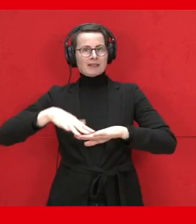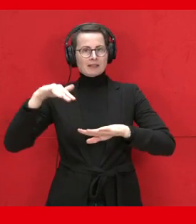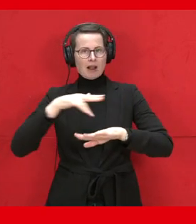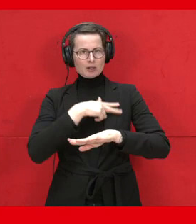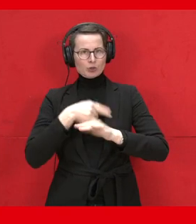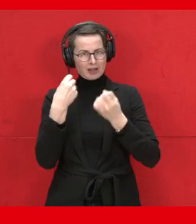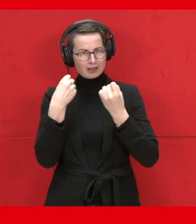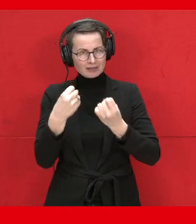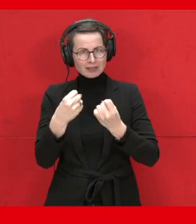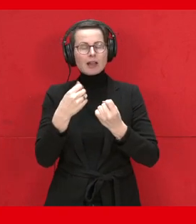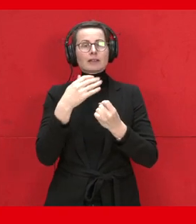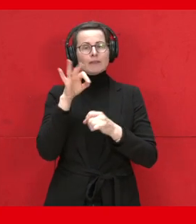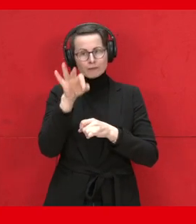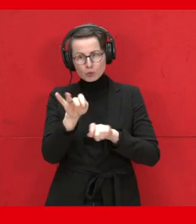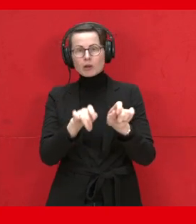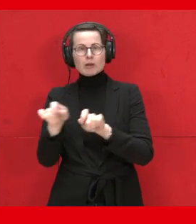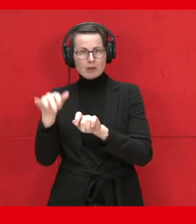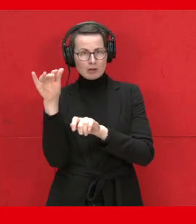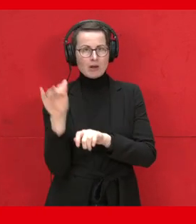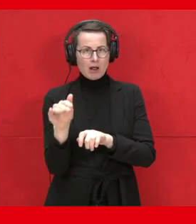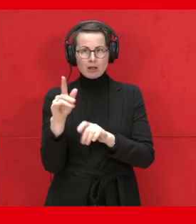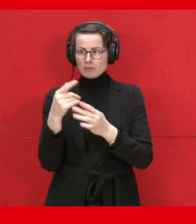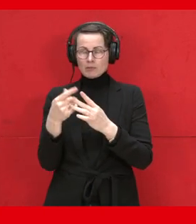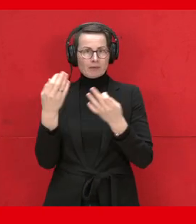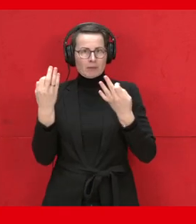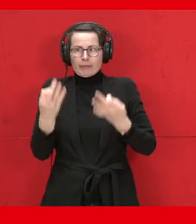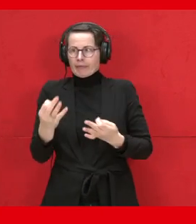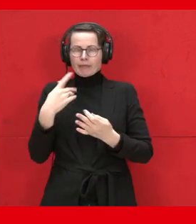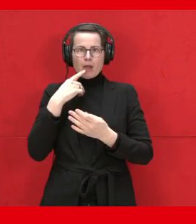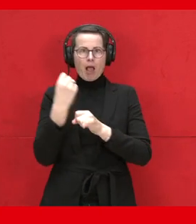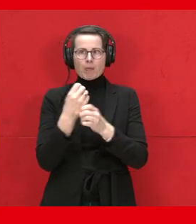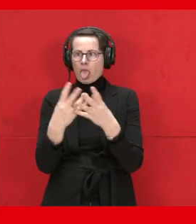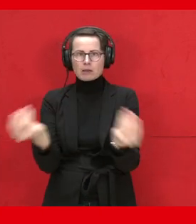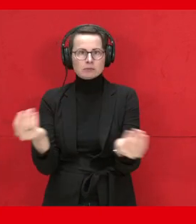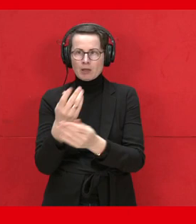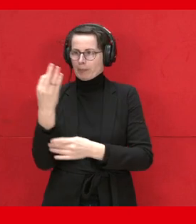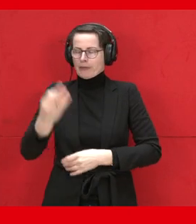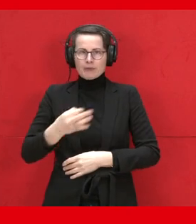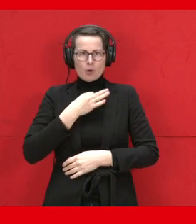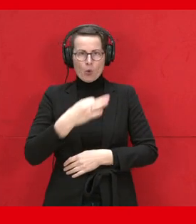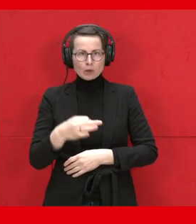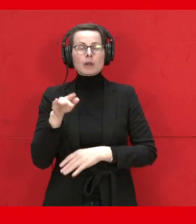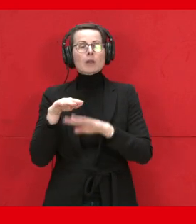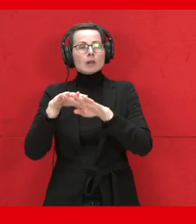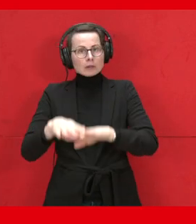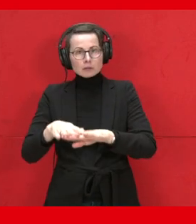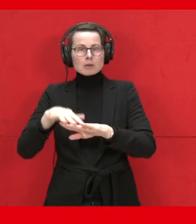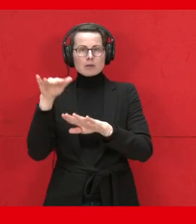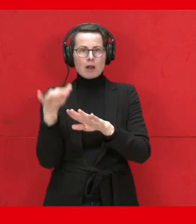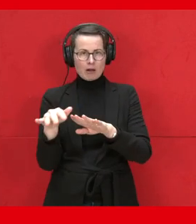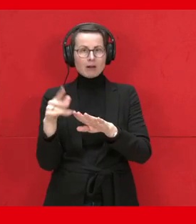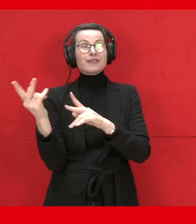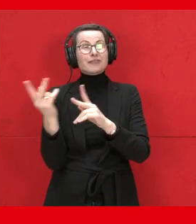einem großen Teil, für diejenigen, die völlig unvermittelt und unvorhersehbar in eine Notlage geraten sind. Wenn man sich mal